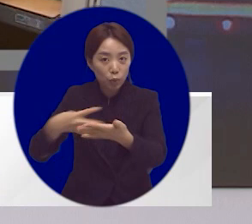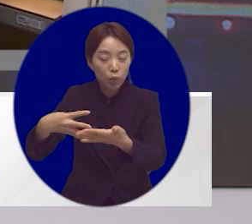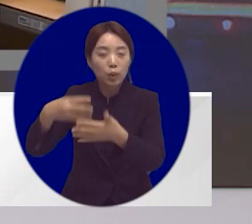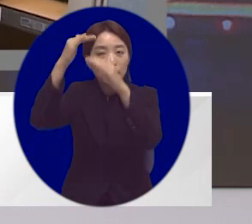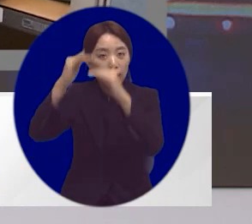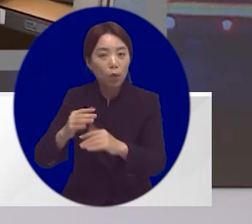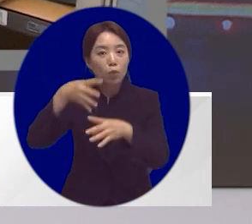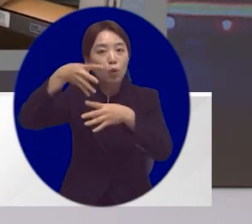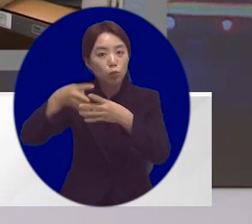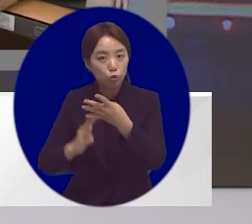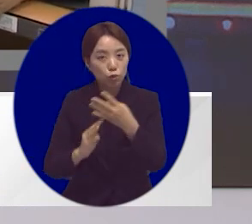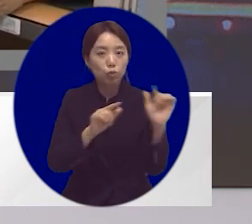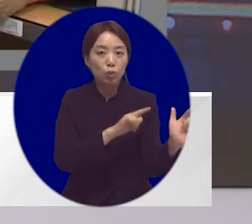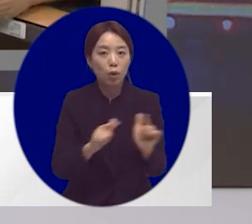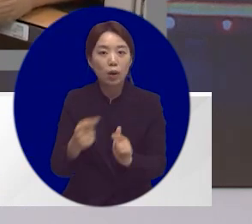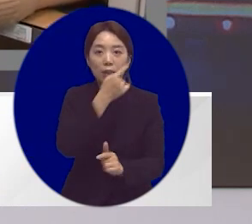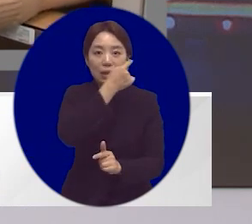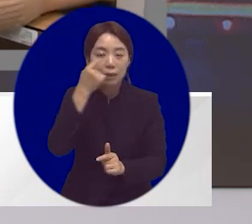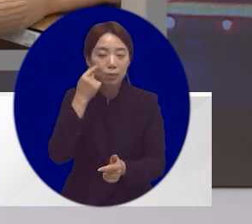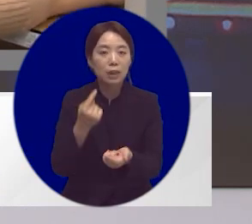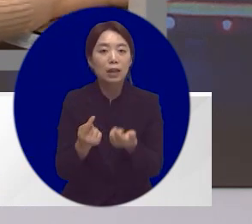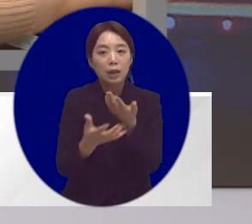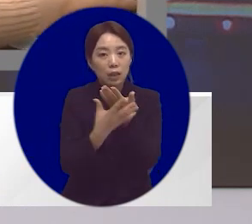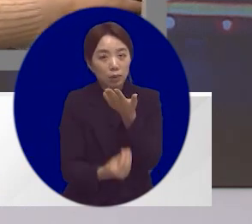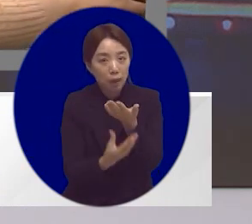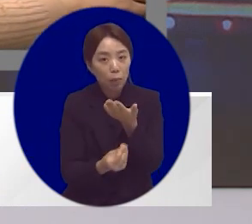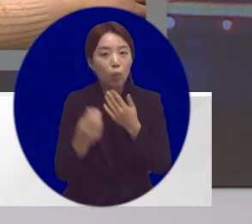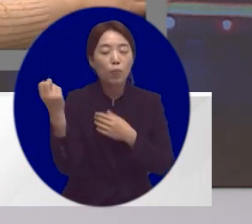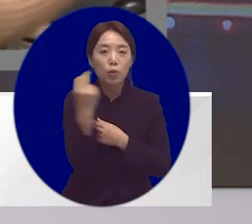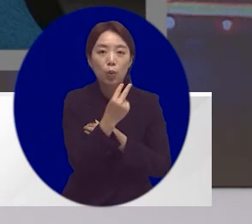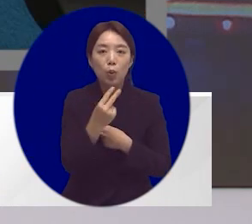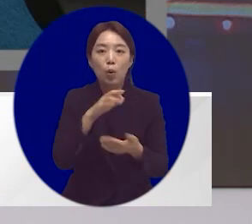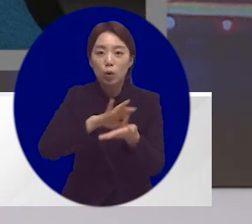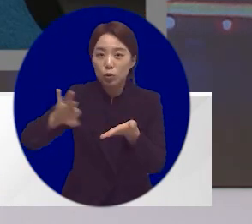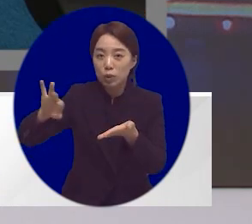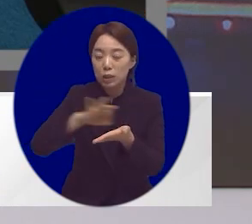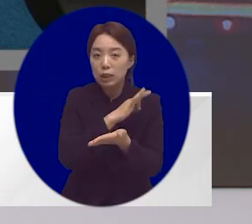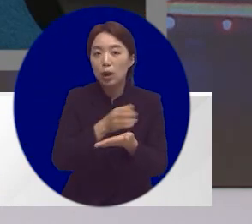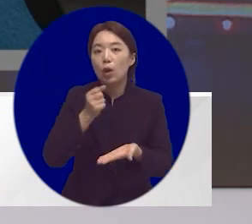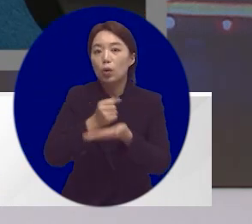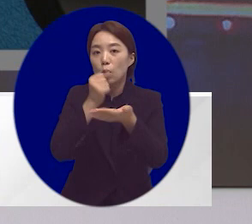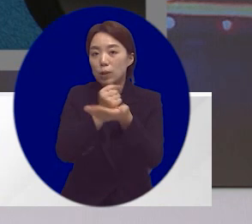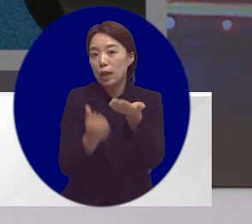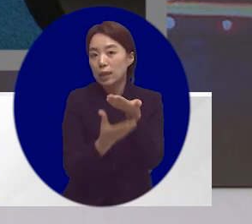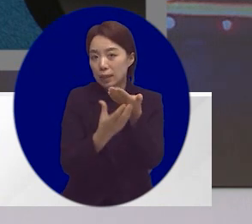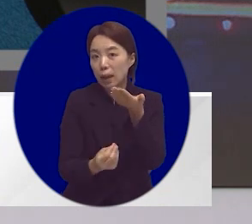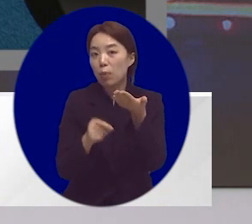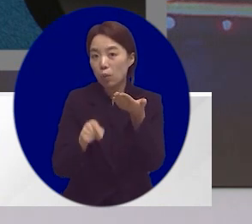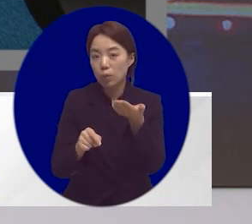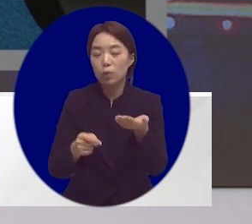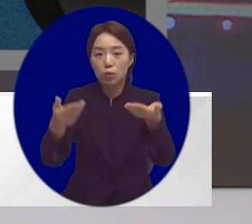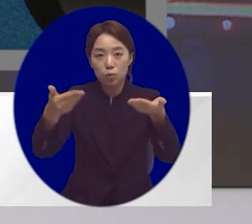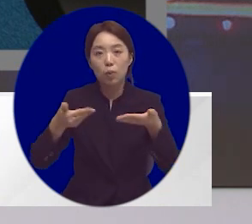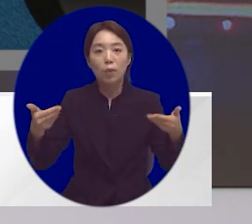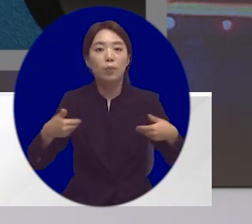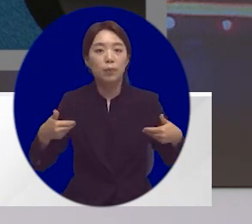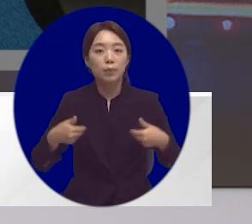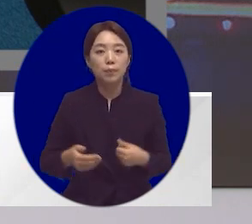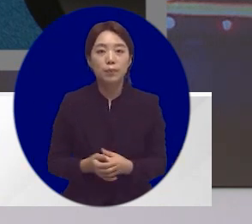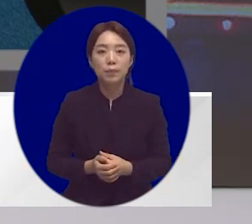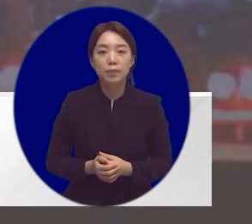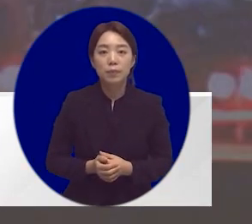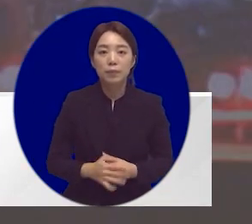총괄표, 영수증, 그 밖의 증빙 서류 사본, 정치자금 수입 지출 예금 통장 사본 등을 제출하면 됩니다.